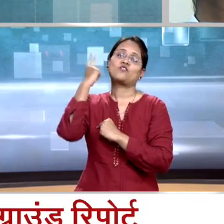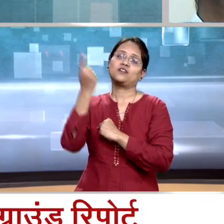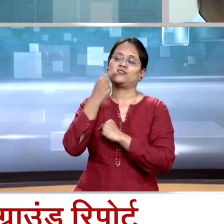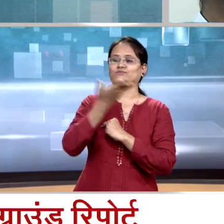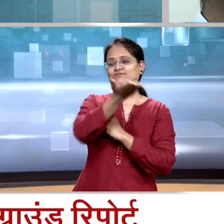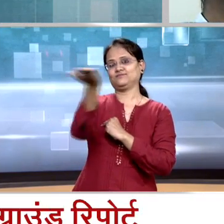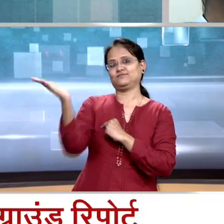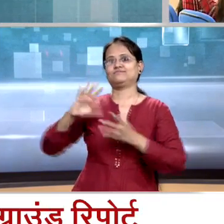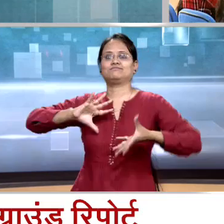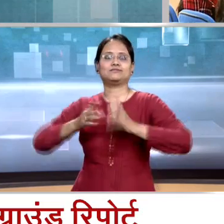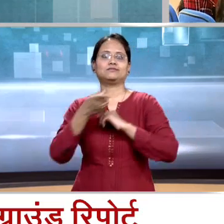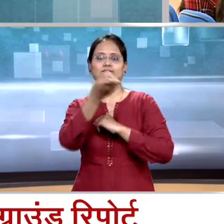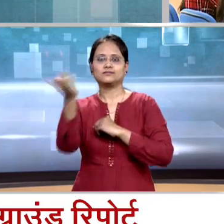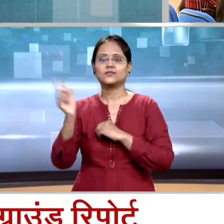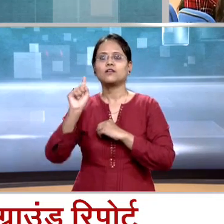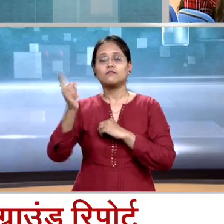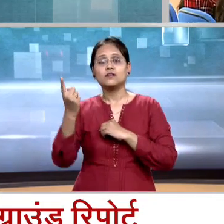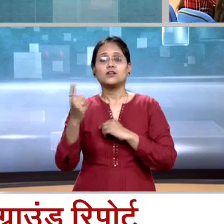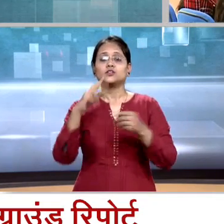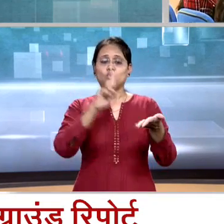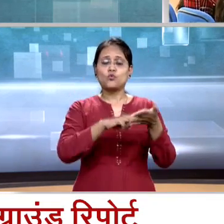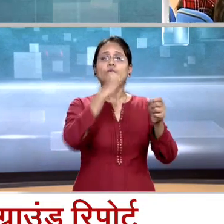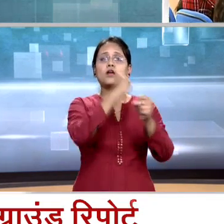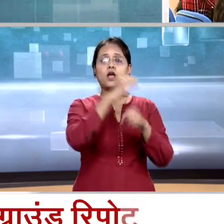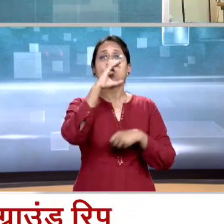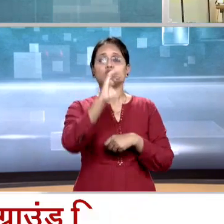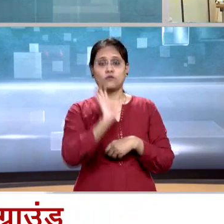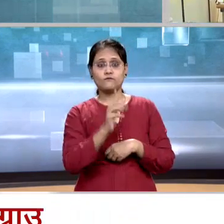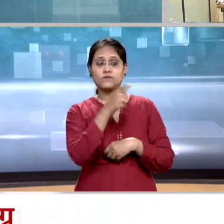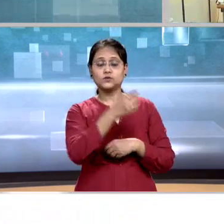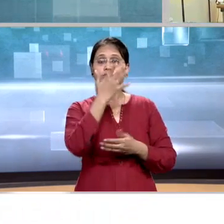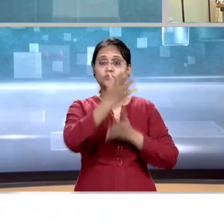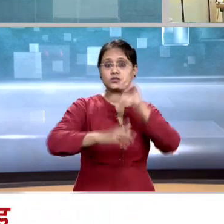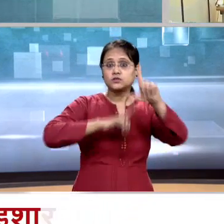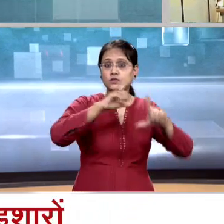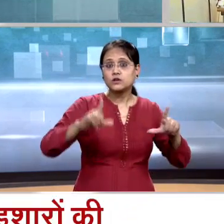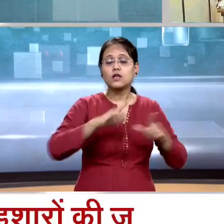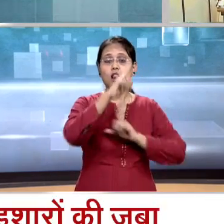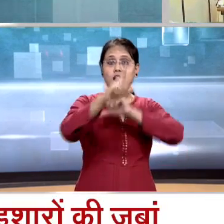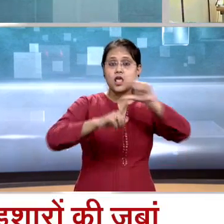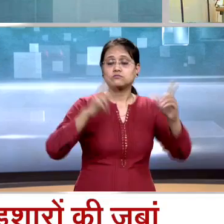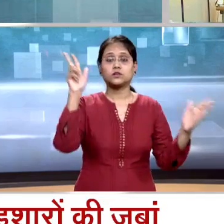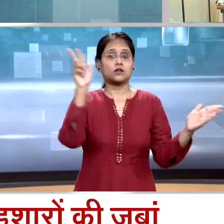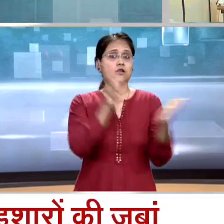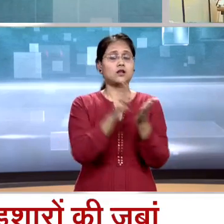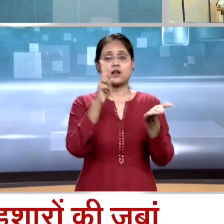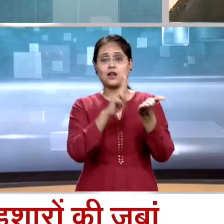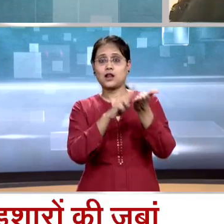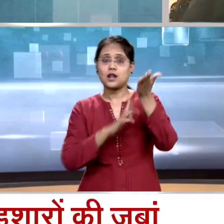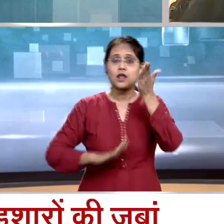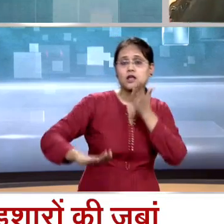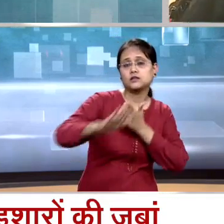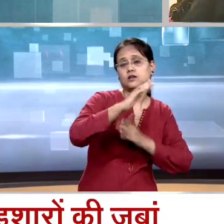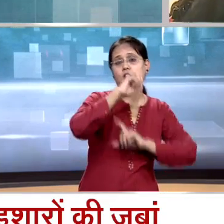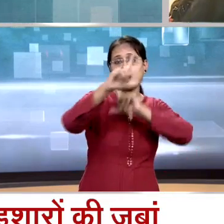हैं। लेकिन एक ऐसा गैर सरकारी संस्थान भी है जो सांकेतिक भाषा को राष्ट्रीय भाषा का दर्जा देने के